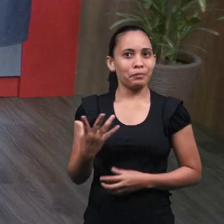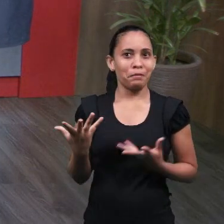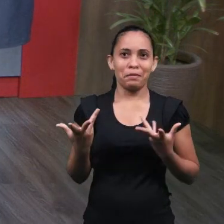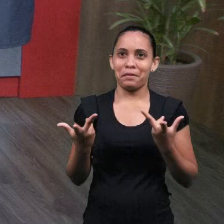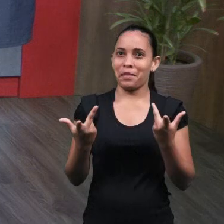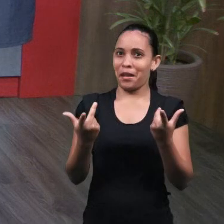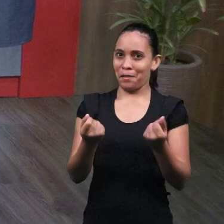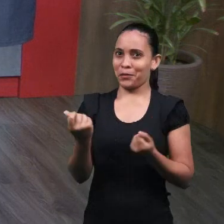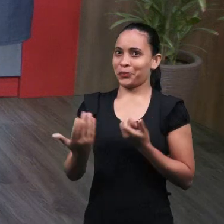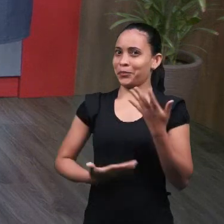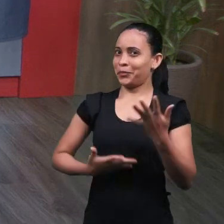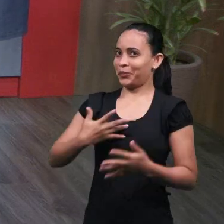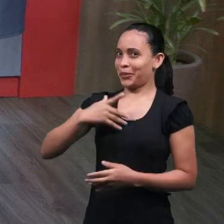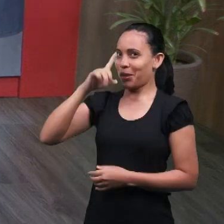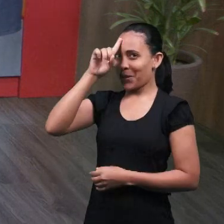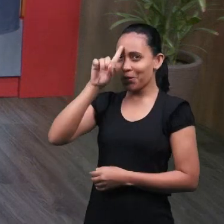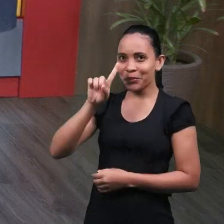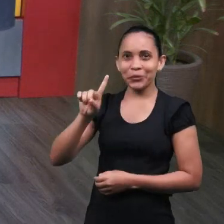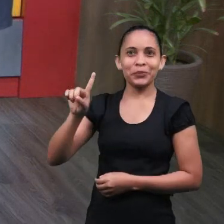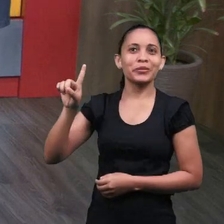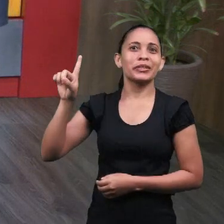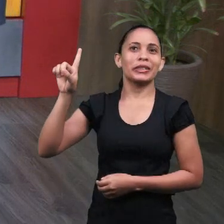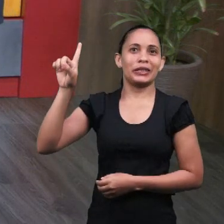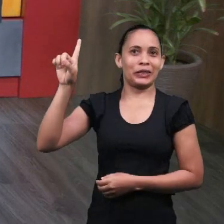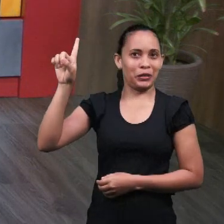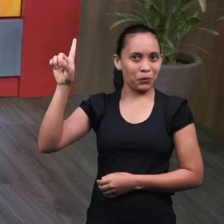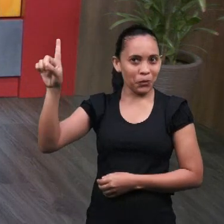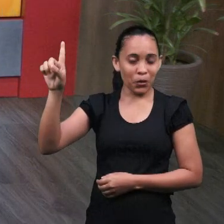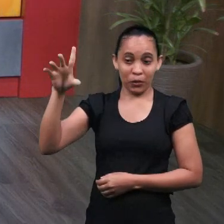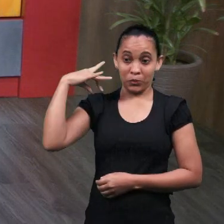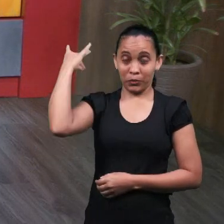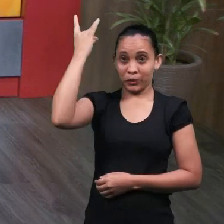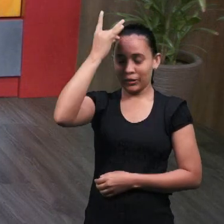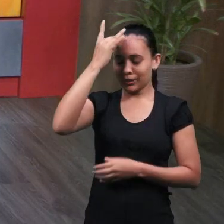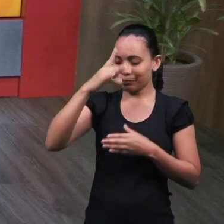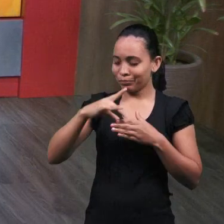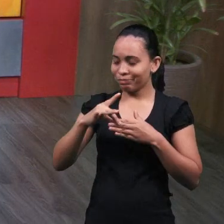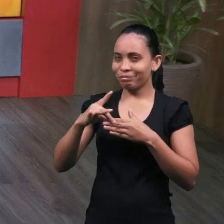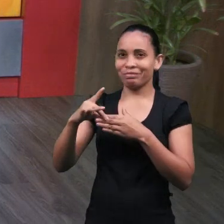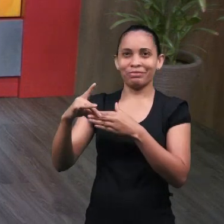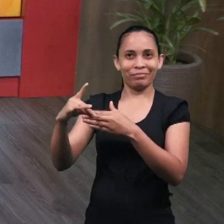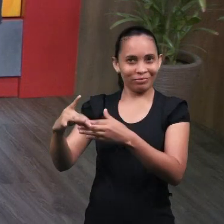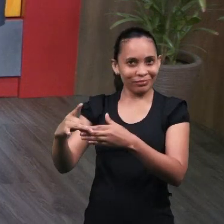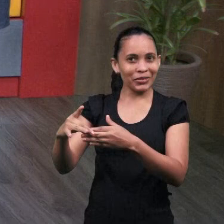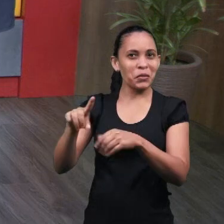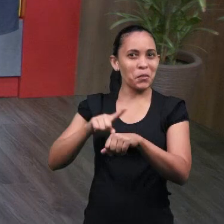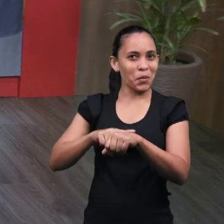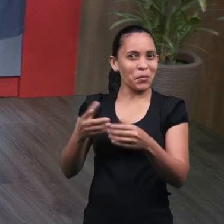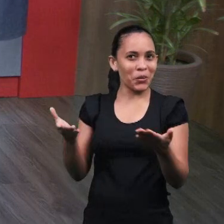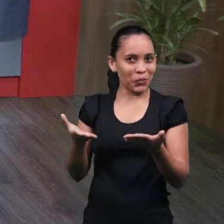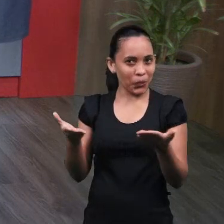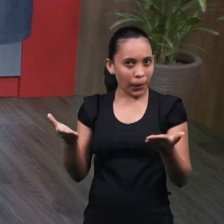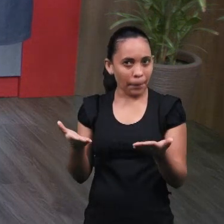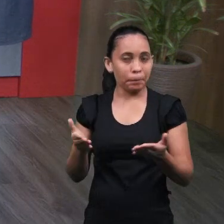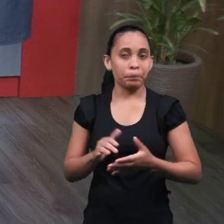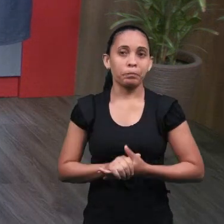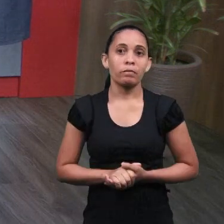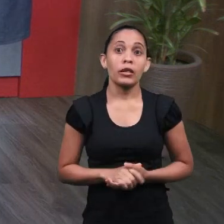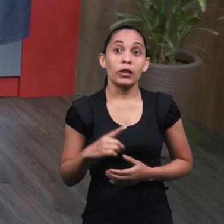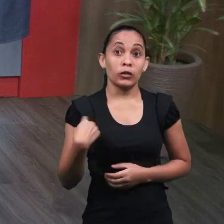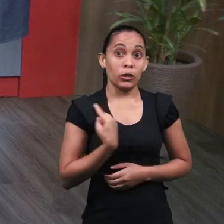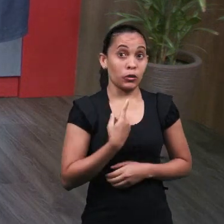Seigneur, pouvoir usufruire de la direction du Saint-Esprit dans cette œuvre. Nous avons eu récemment un séminaire